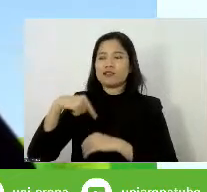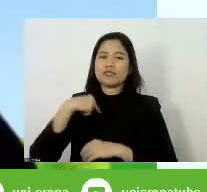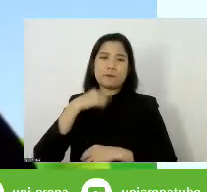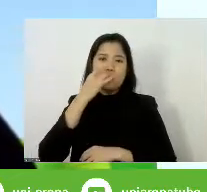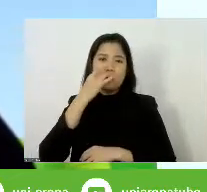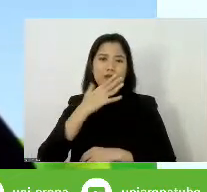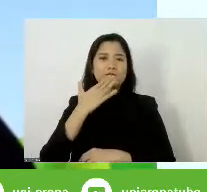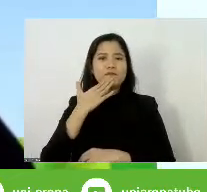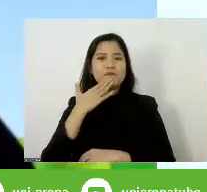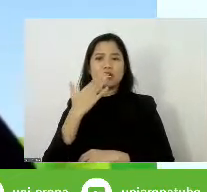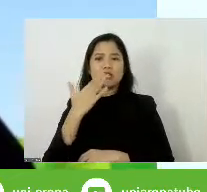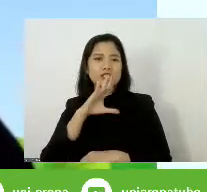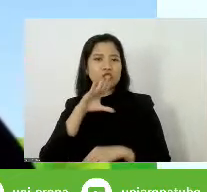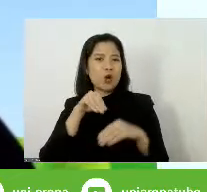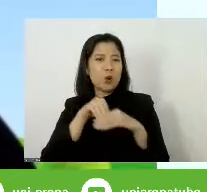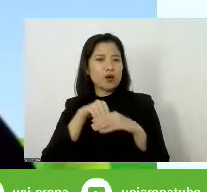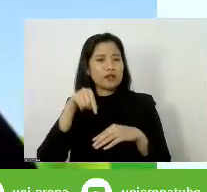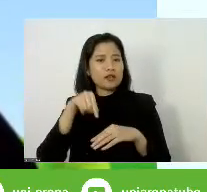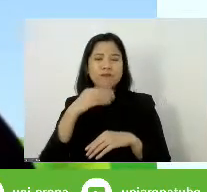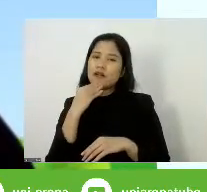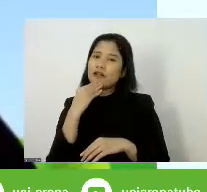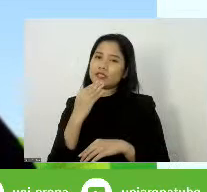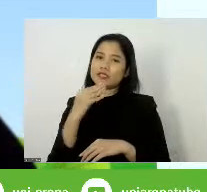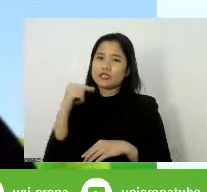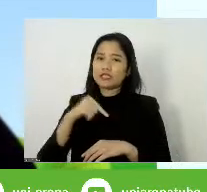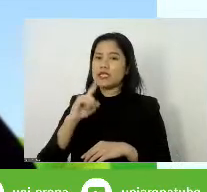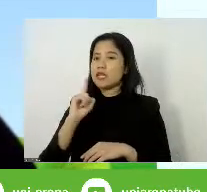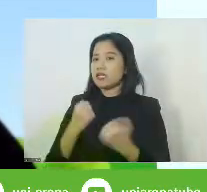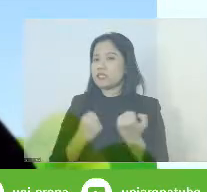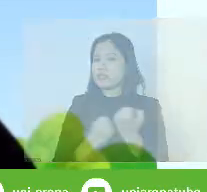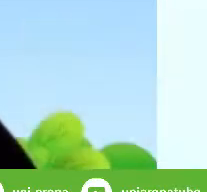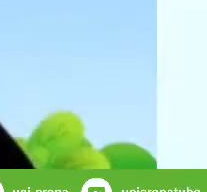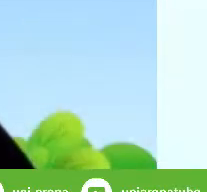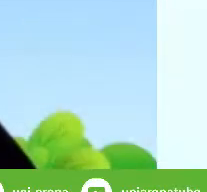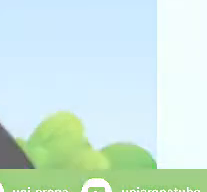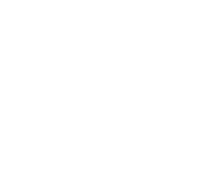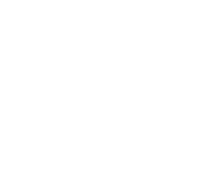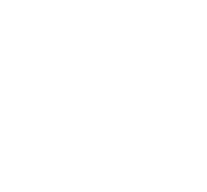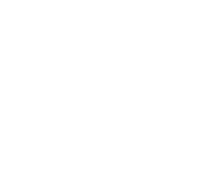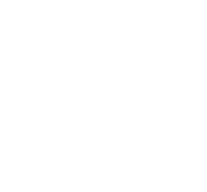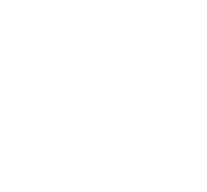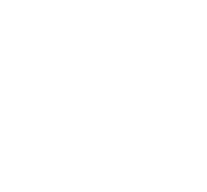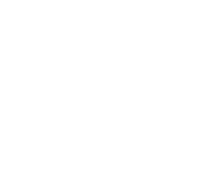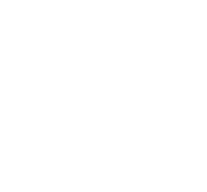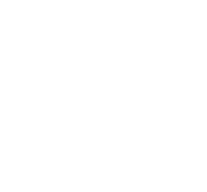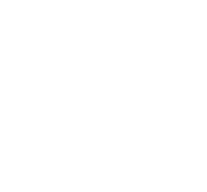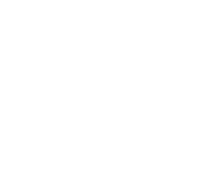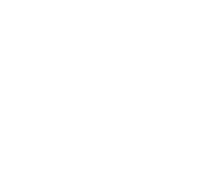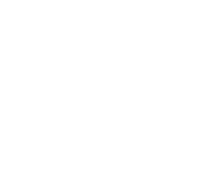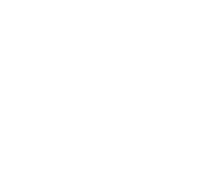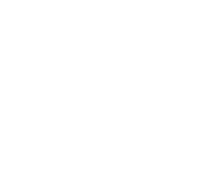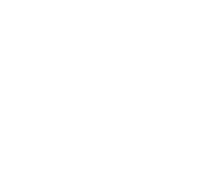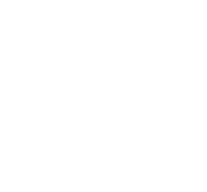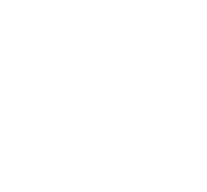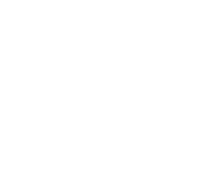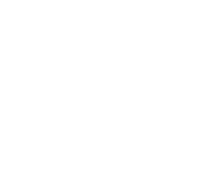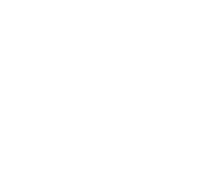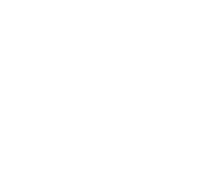banyak sudah join di generasi restorations kesembuhan dari Uni Eropa bye bye